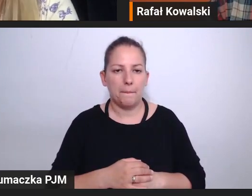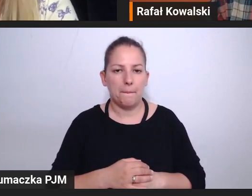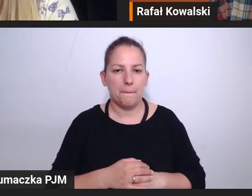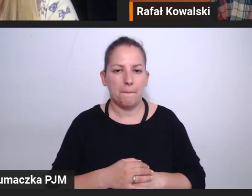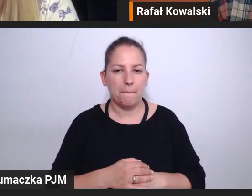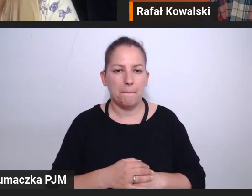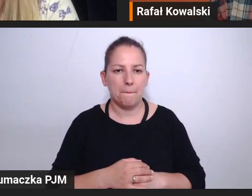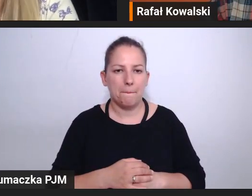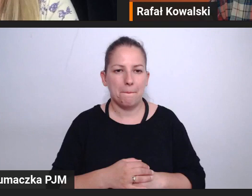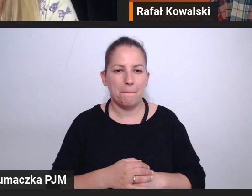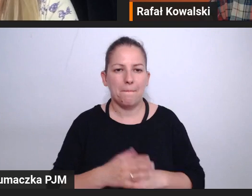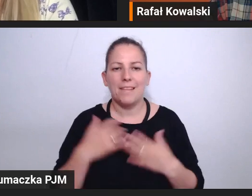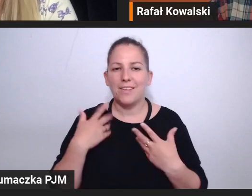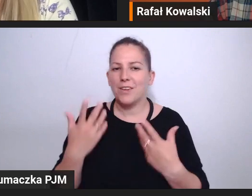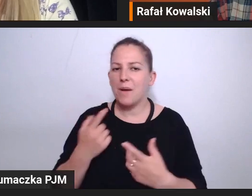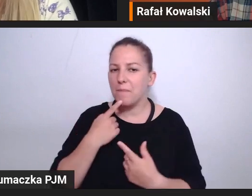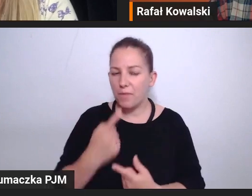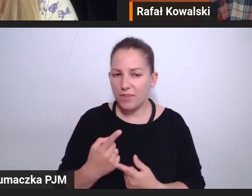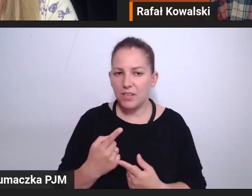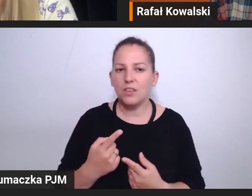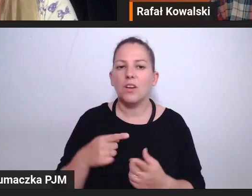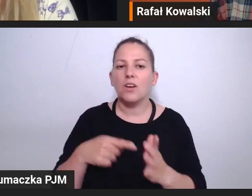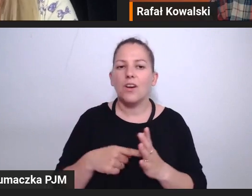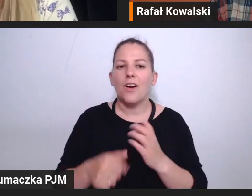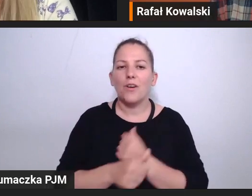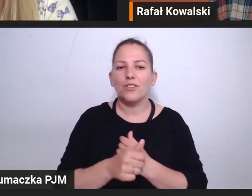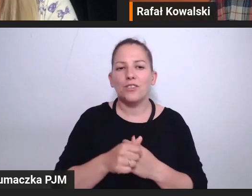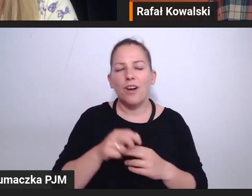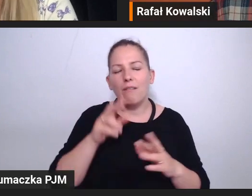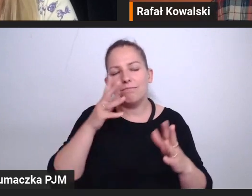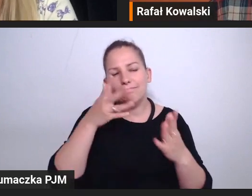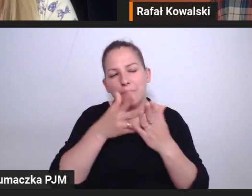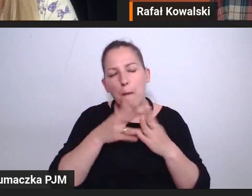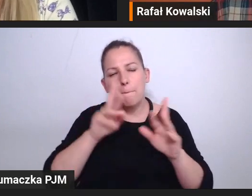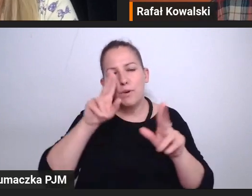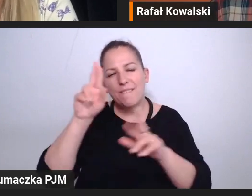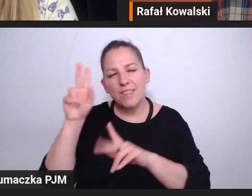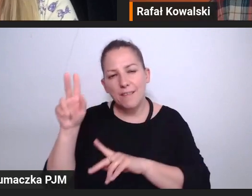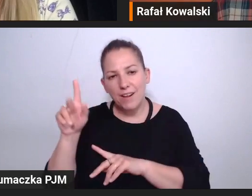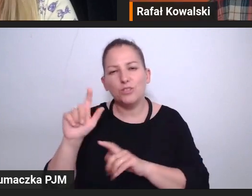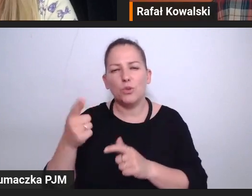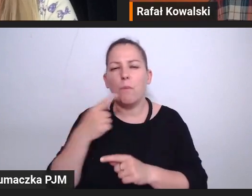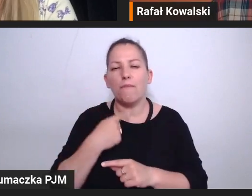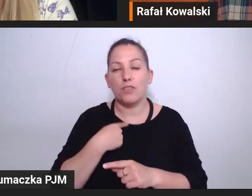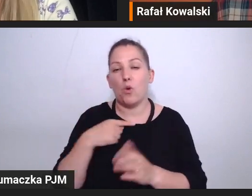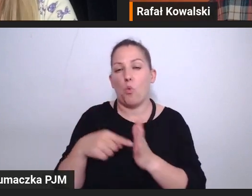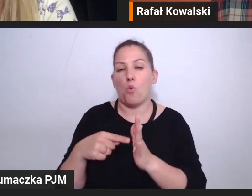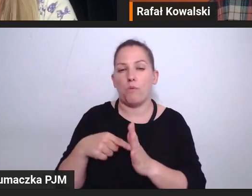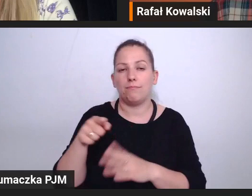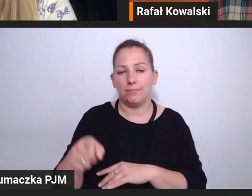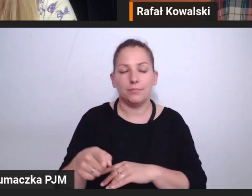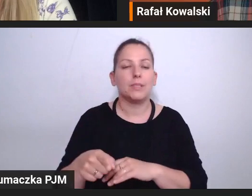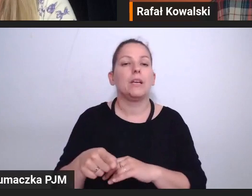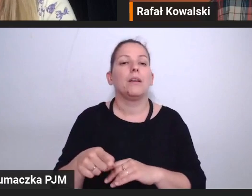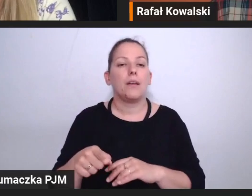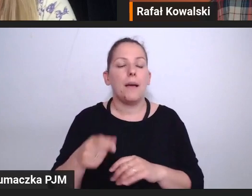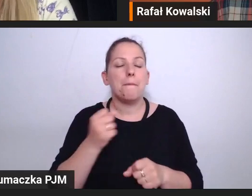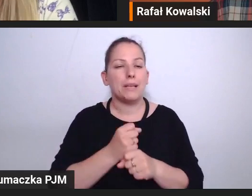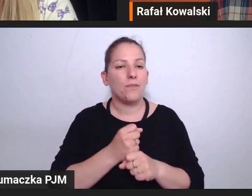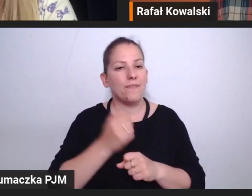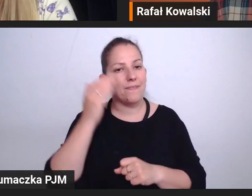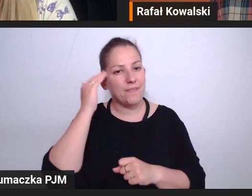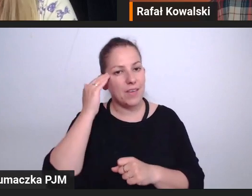Jeszcze chciałam tylko powiedzieć, że tu głównie chodzi o przewidywalność, tak? Dokładnie to, co powiedziałeś. O przewidywalność, żeby pracownik wiedział